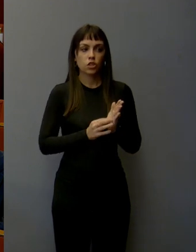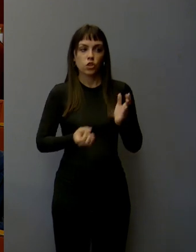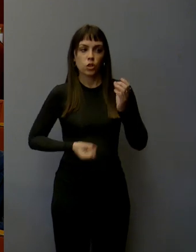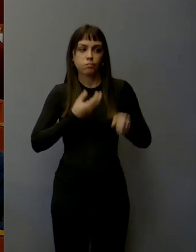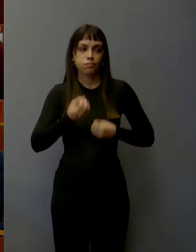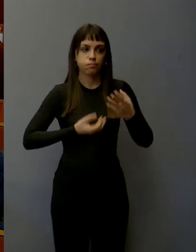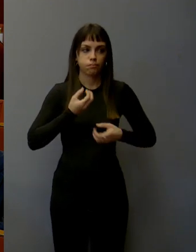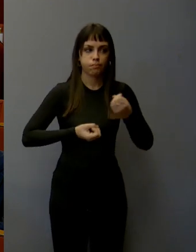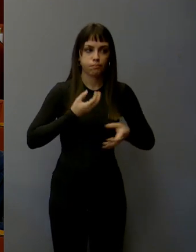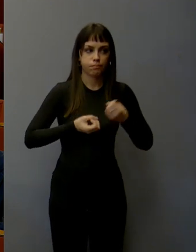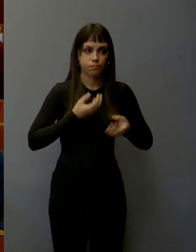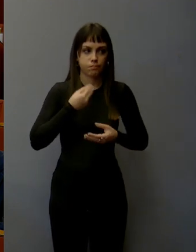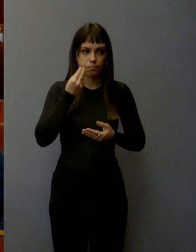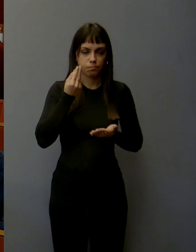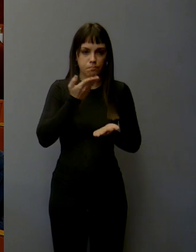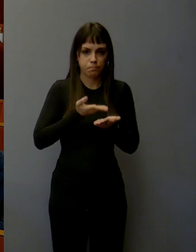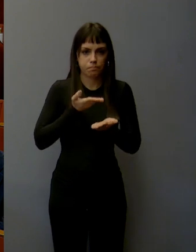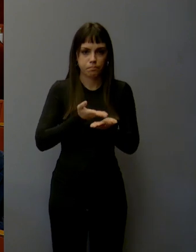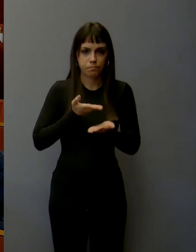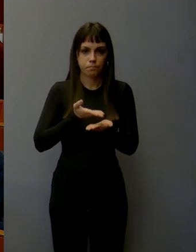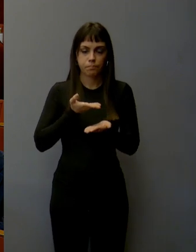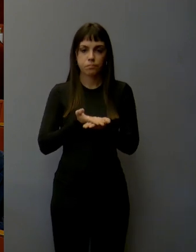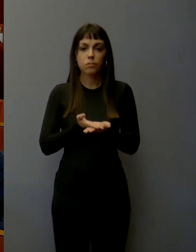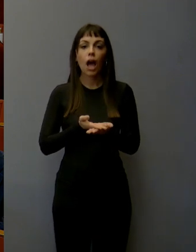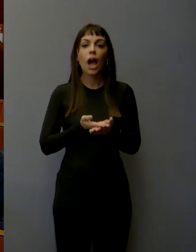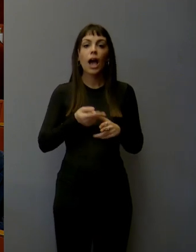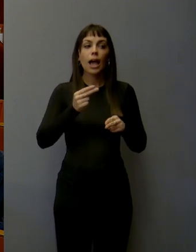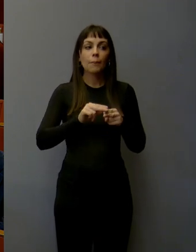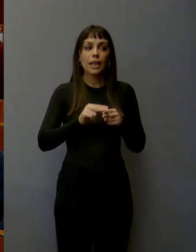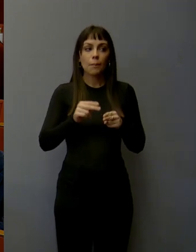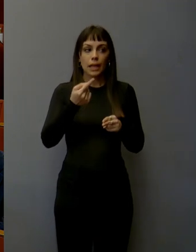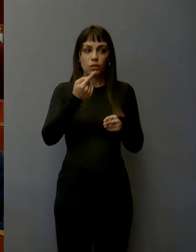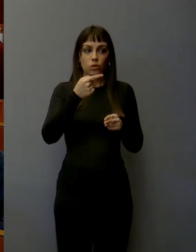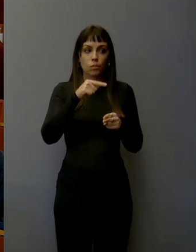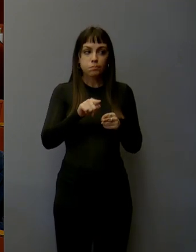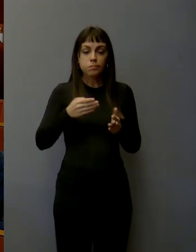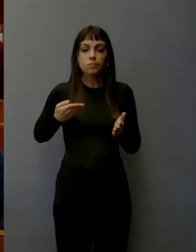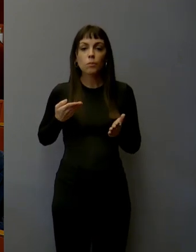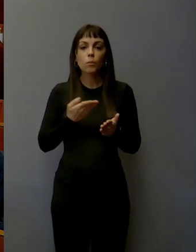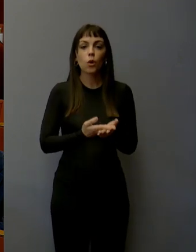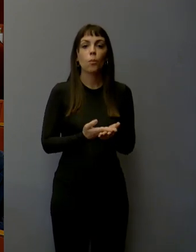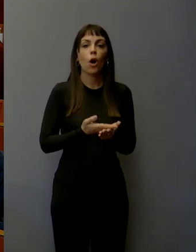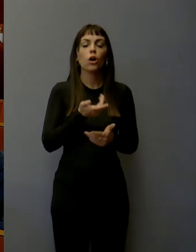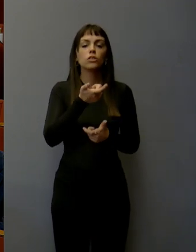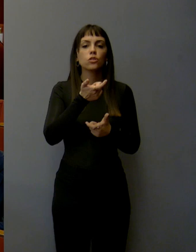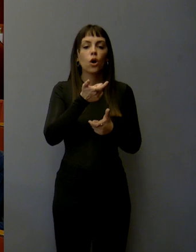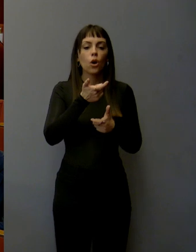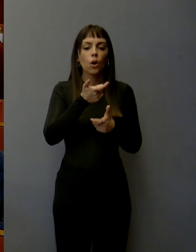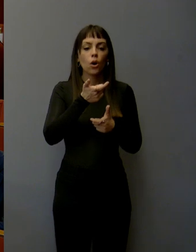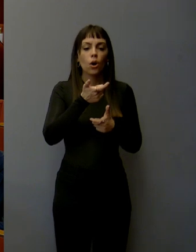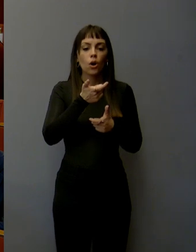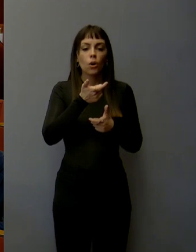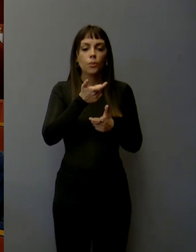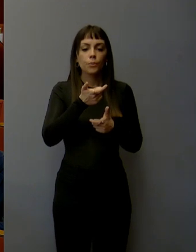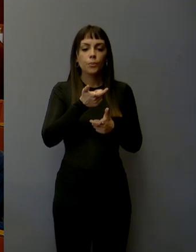evidente ma ho presentato questo emendamento per Gettare la luce su un tema lo farò brevemente lo dico beneficio di